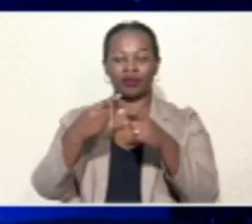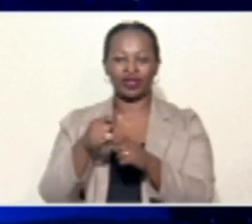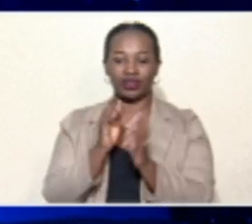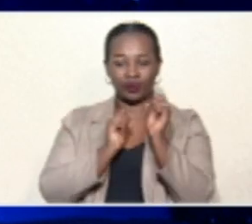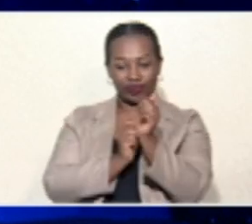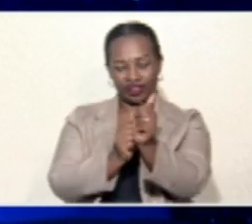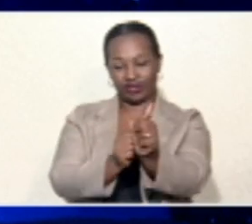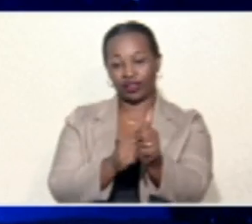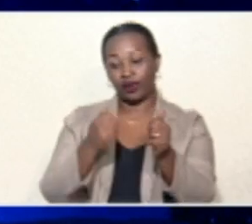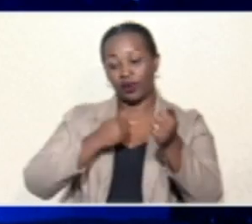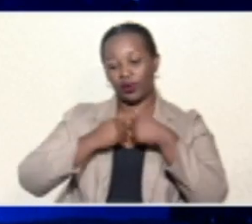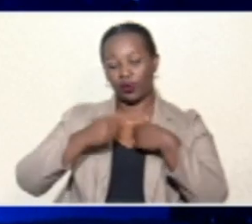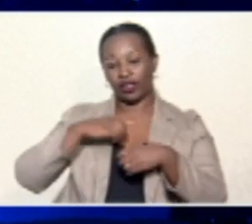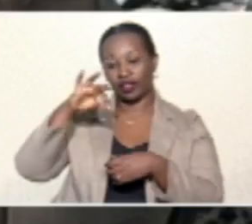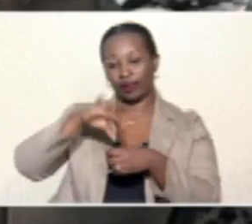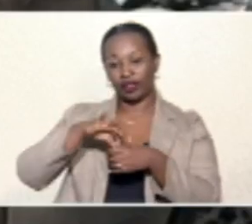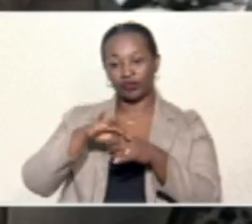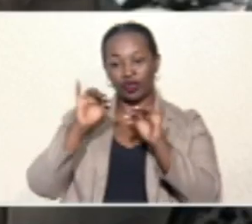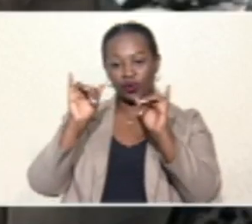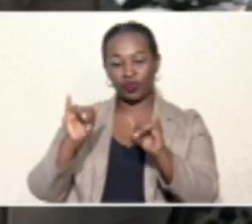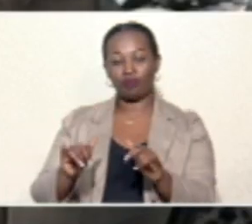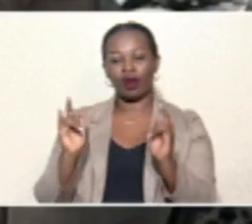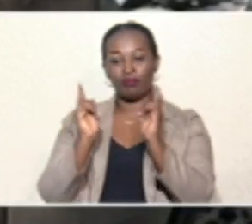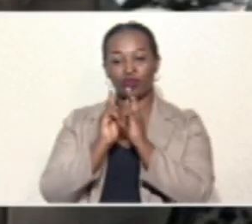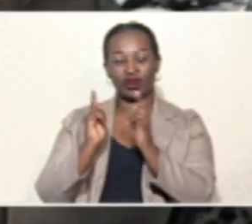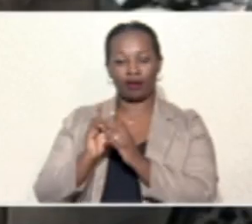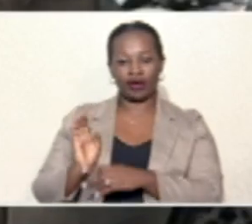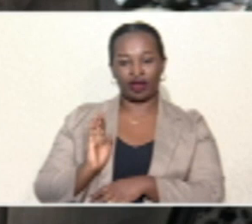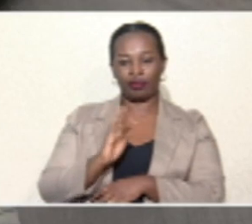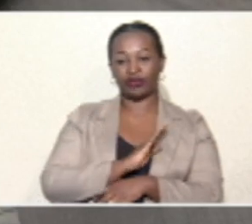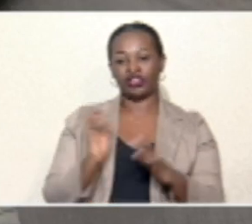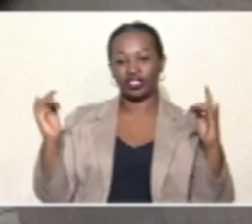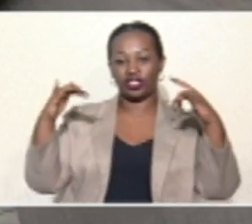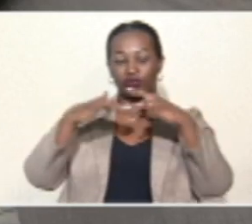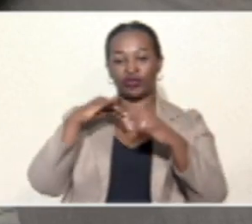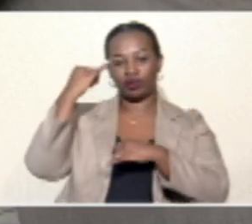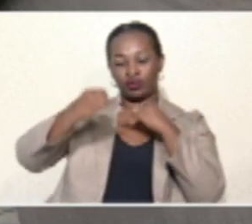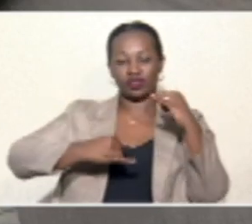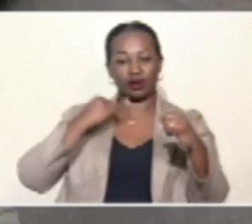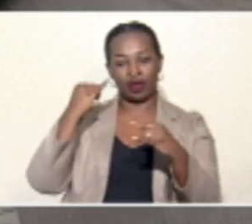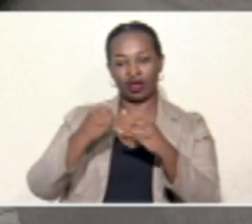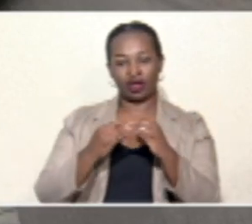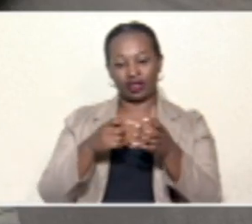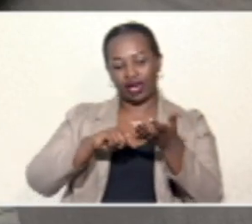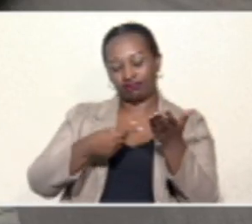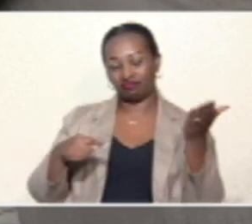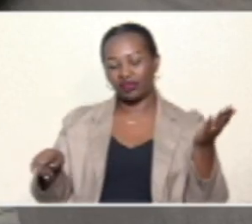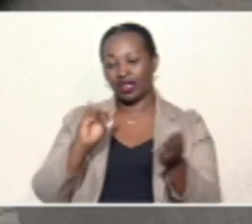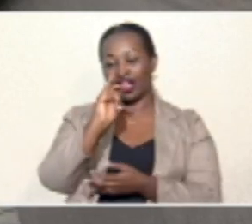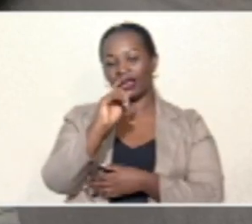Tubabwire ku Rwanda rwatorewe kuguma mu nama y'ubuyobozi ihuriro mpuzamahanga ry'ikoranabuhanga ITU mu myaka